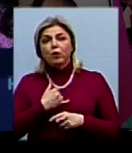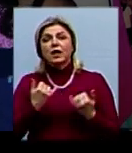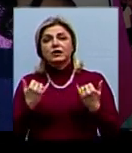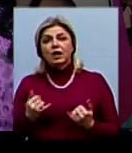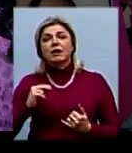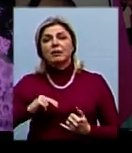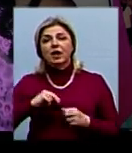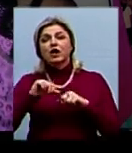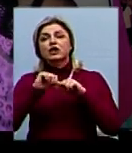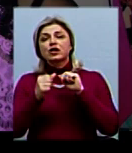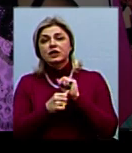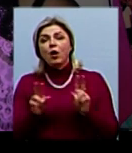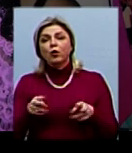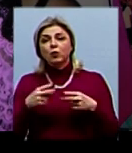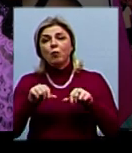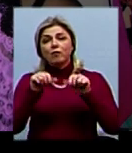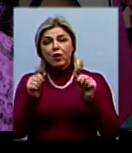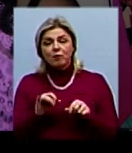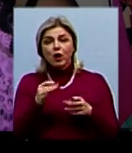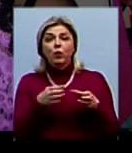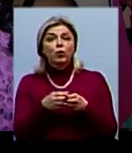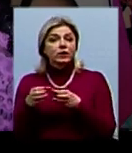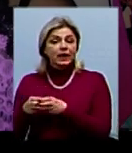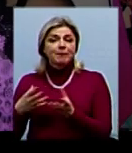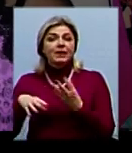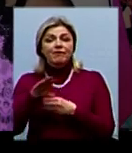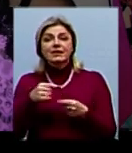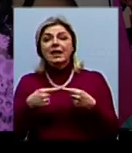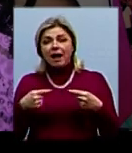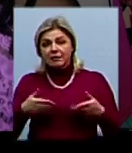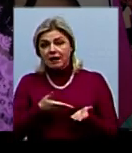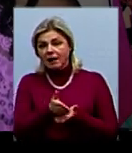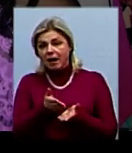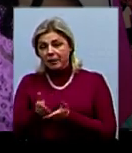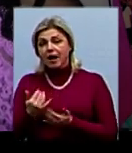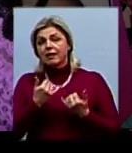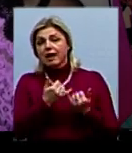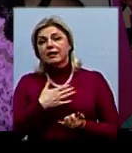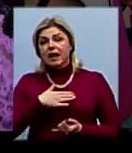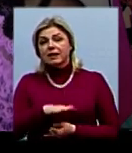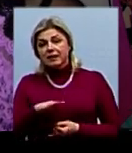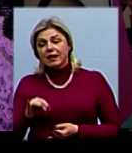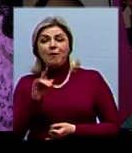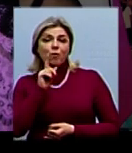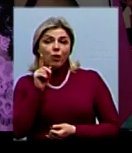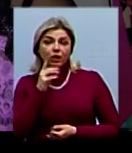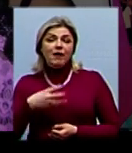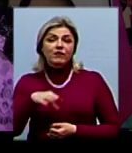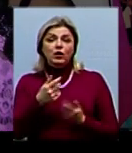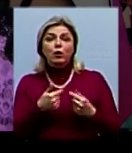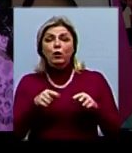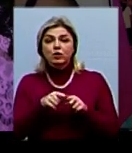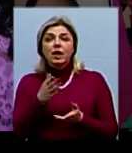працює 16 клубних формувань та гуртків, всі різного напрямку, для наших дітей, для нашої молоді. Всі наші гуртки, вони